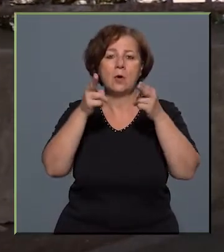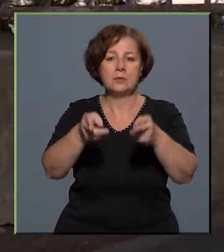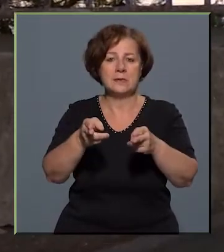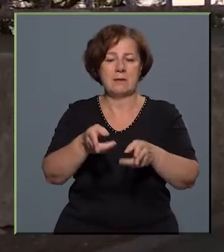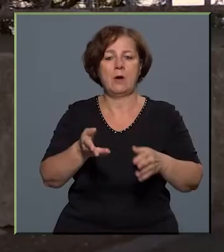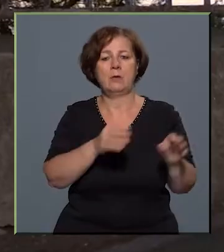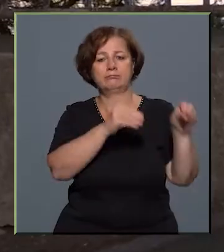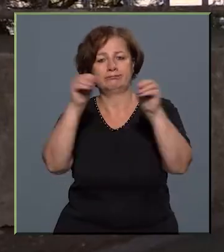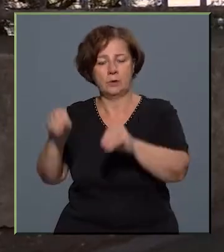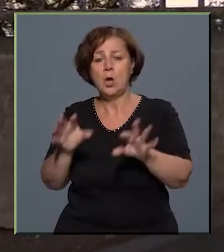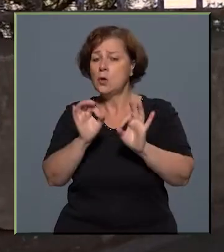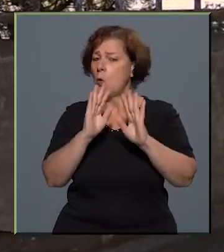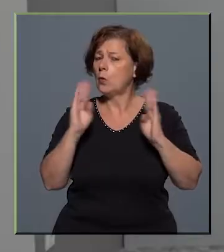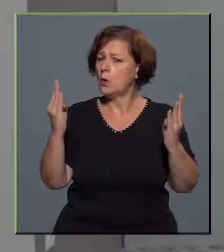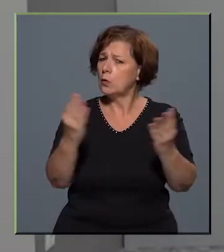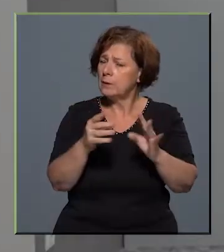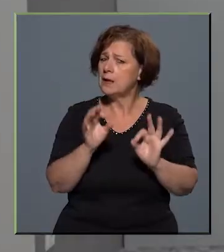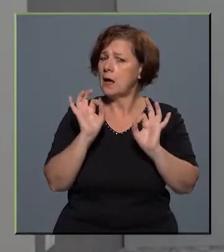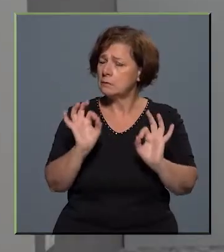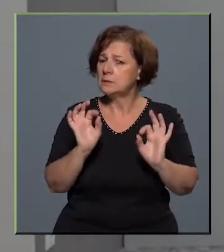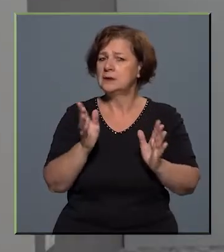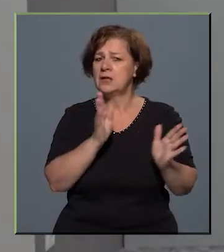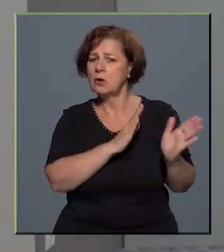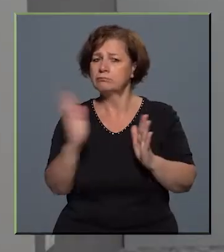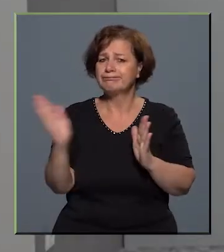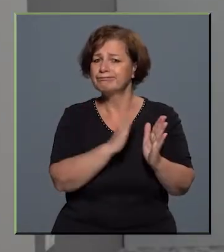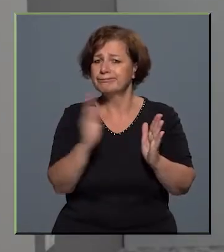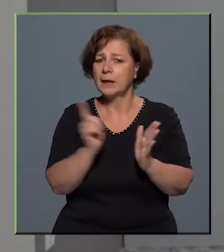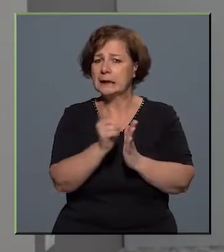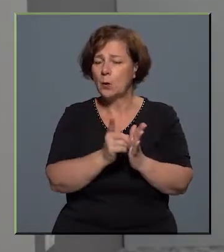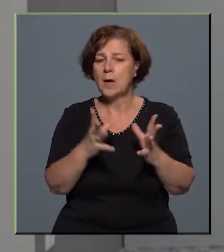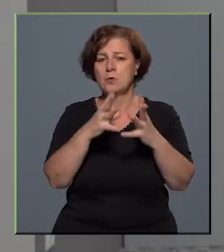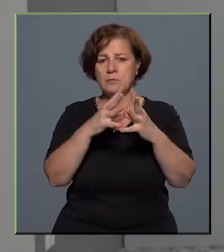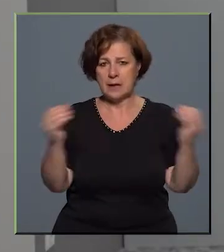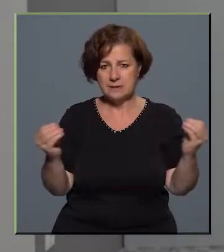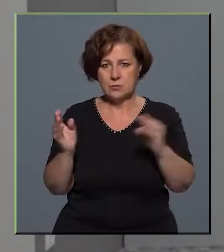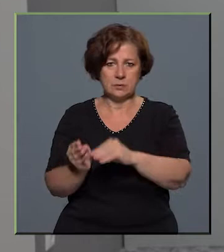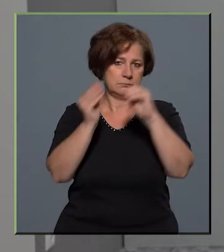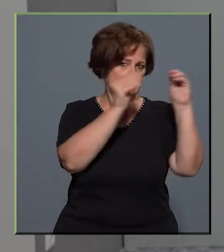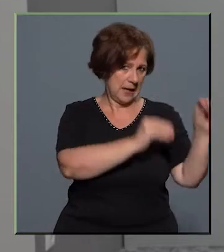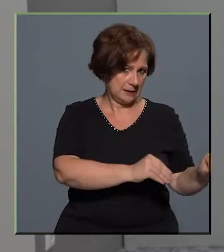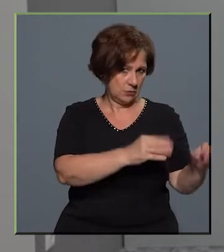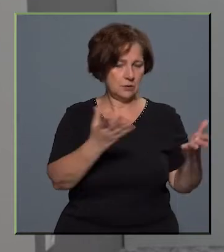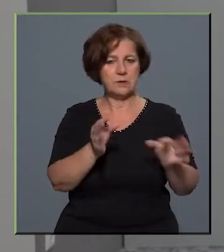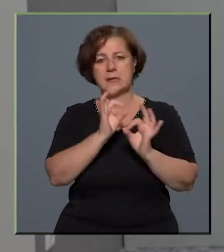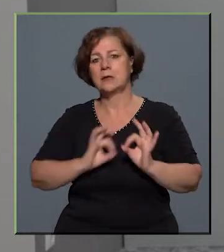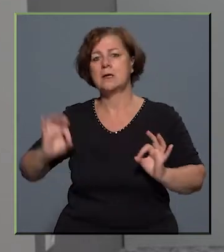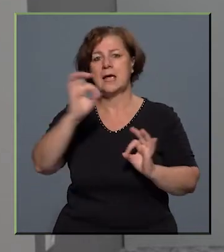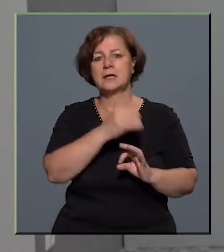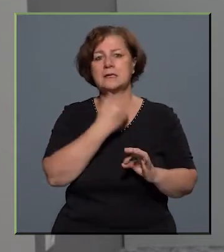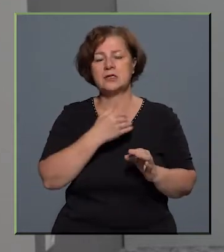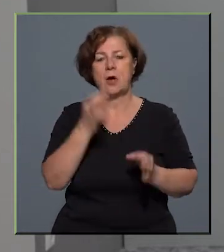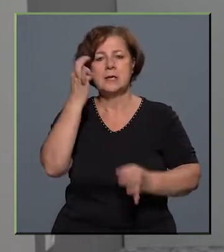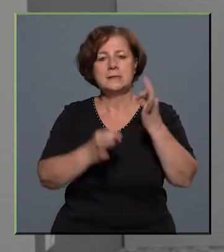iskola. Jó körülmények között voltak ott, de csak ideiglenesen. Ez most megszűnt, átköltöznek, tehát az egész iskola